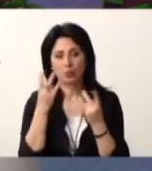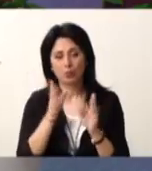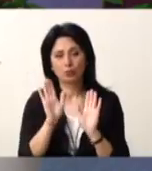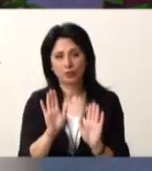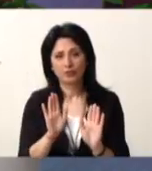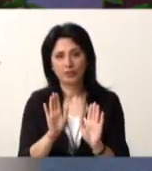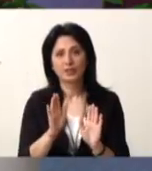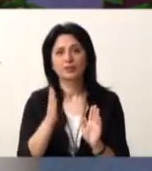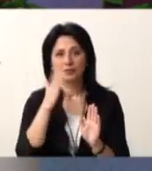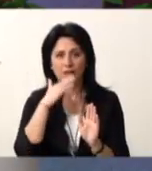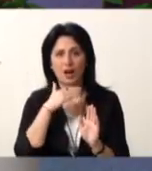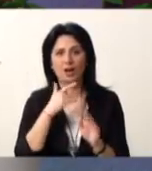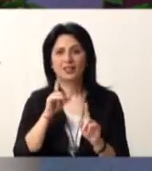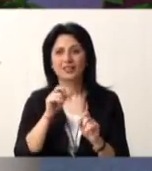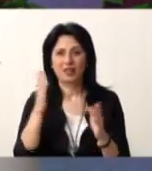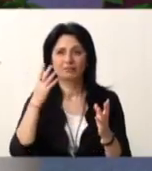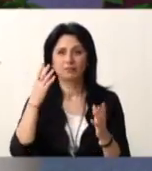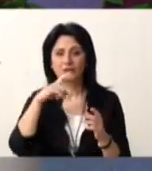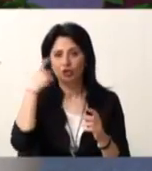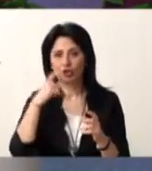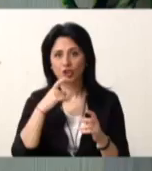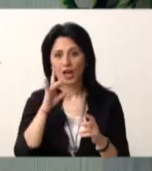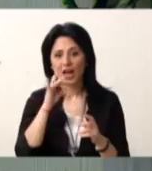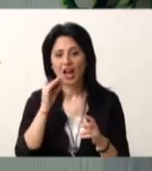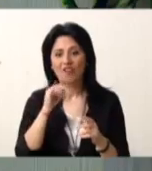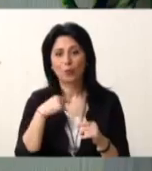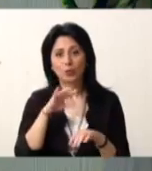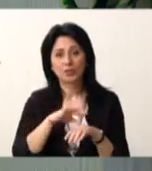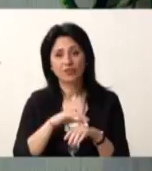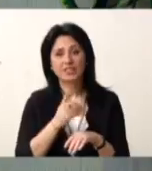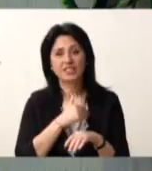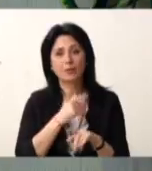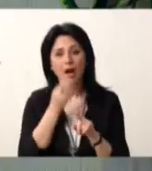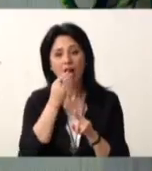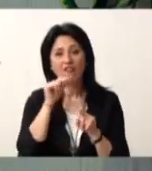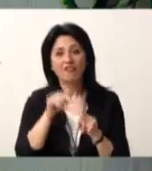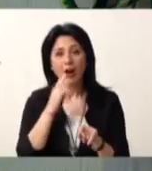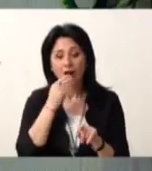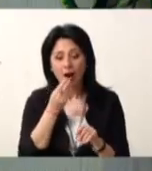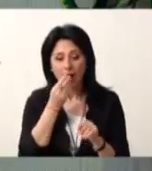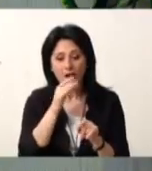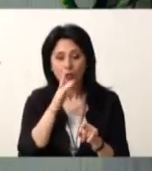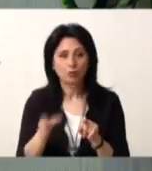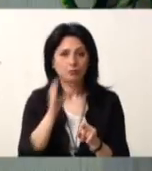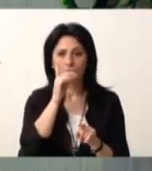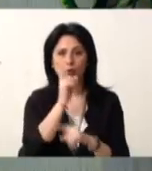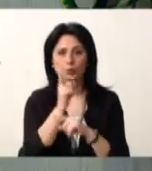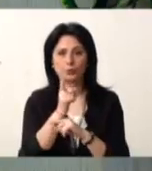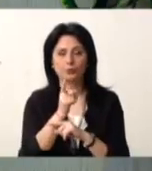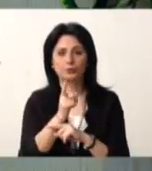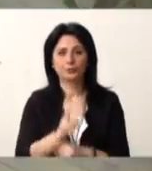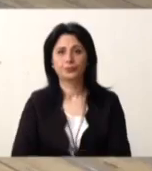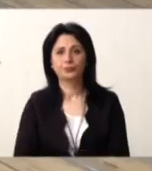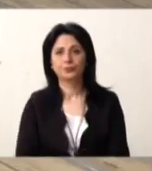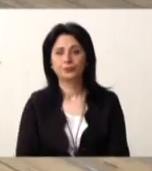უნდა, სითხის კარგვის გამო. რეფლუქსის შემთხვევაში უბრალოდ სასურველია, რომ კვების დროს არ მოხდეს წყლის